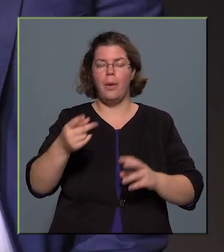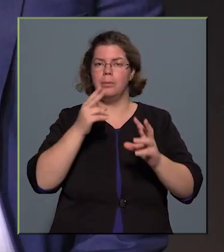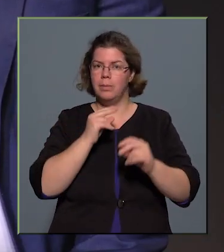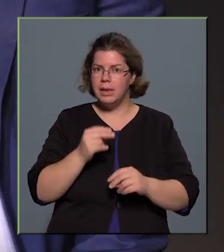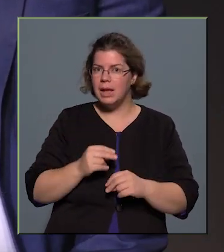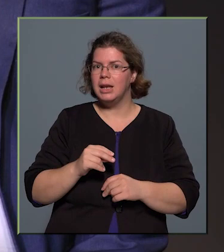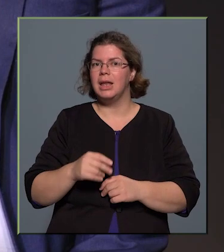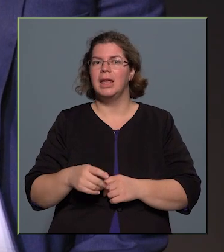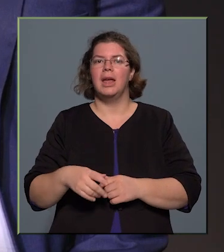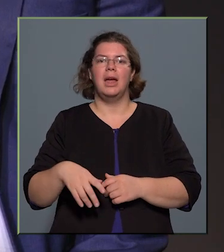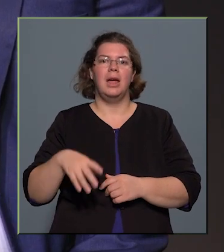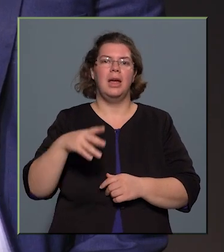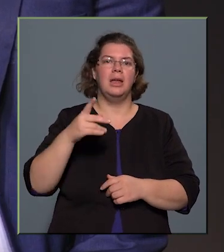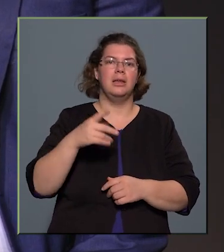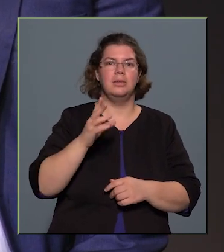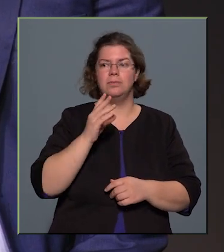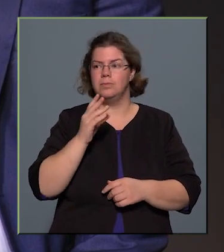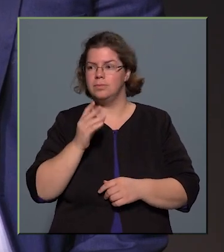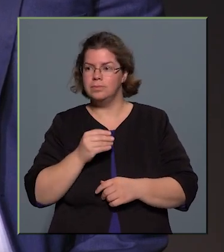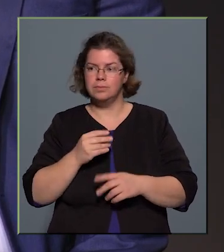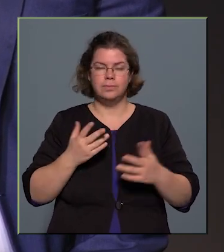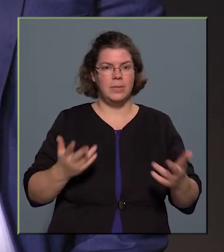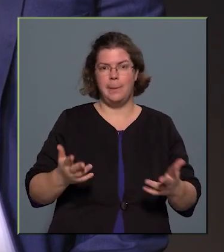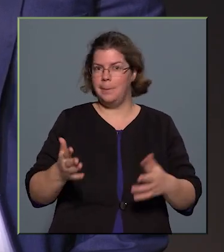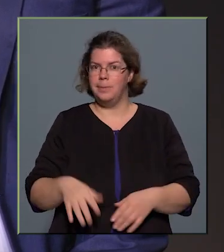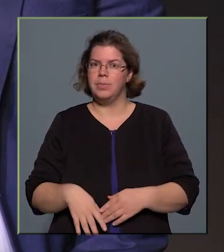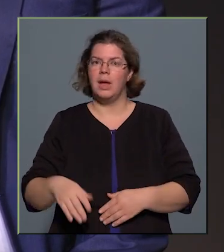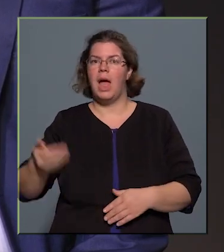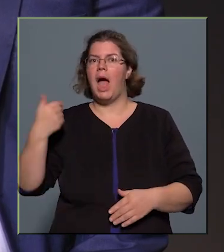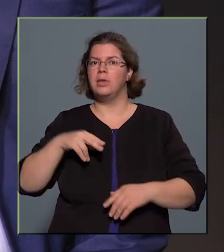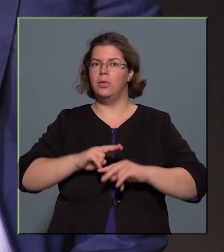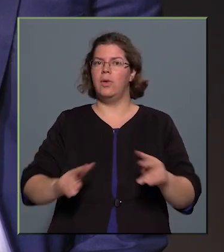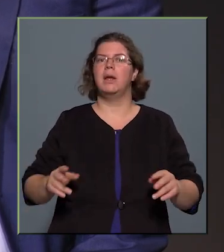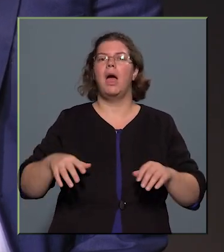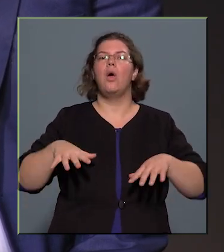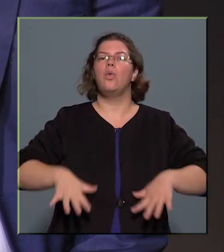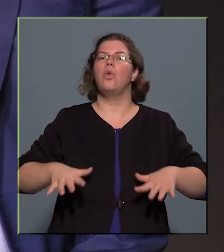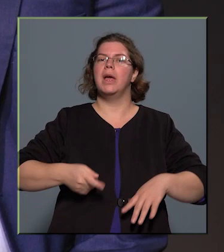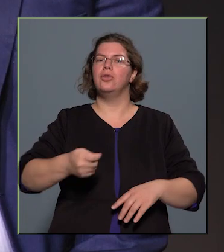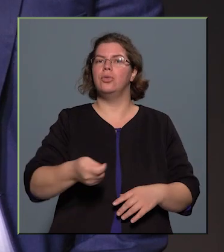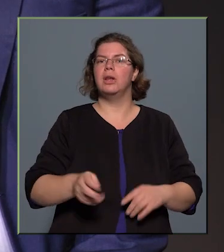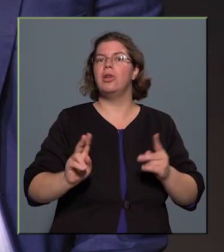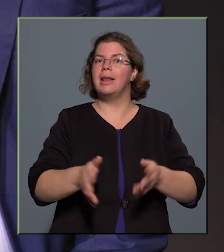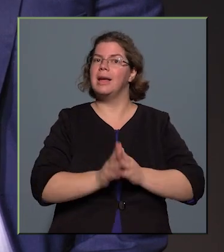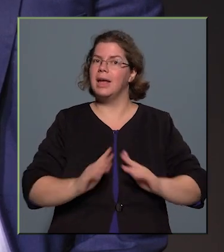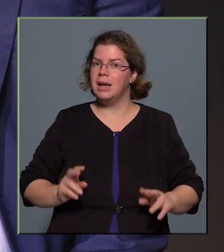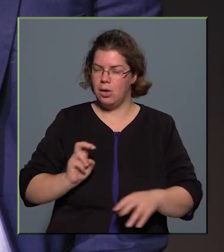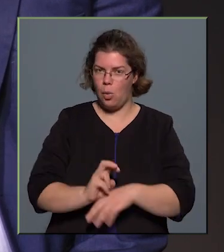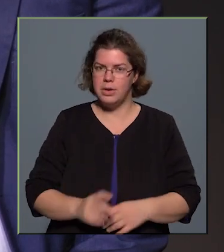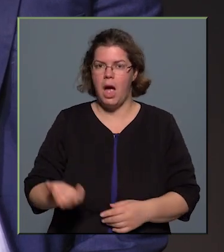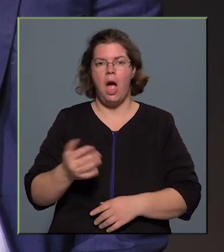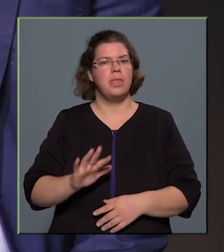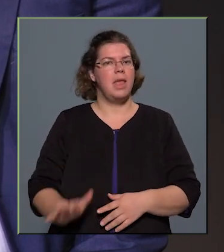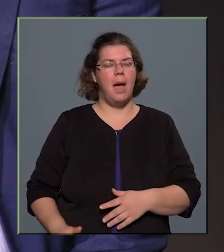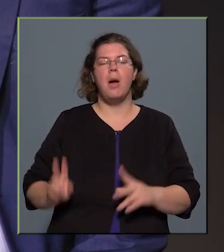adott ember az adott dolgokról, például az, hogy hátul van-e ülésfűtés, lehet-e kérni az ülésfűtést hozzá. Ha nem, akkor